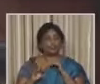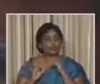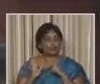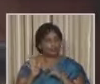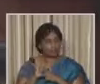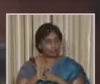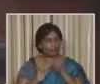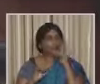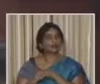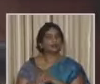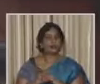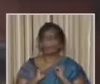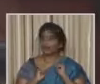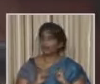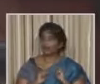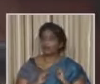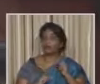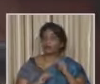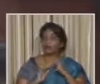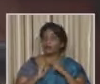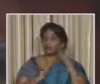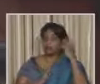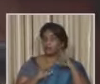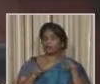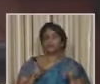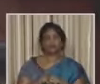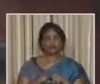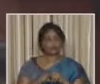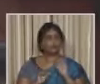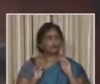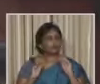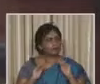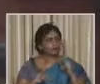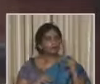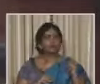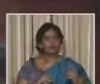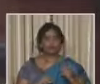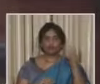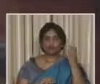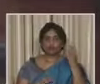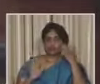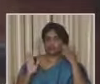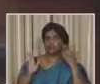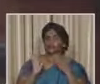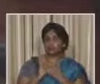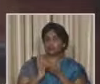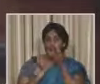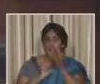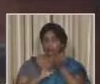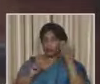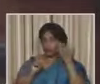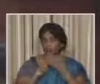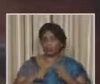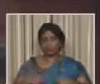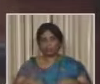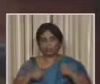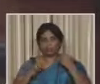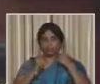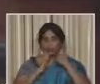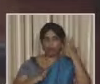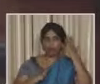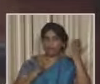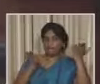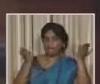வந்தார்கள். ஏன்? சர்வதேச ரீதியாக இஸ்லாம் தீவிரவாத தாக்குதல் பற்றிய அச்சுறுத்தல் சர்வதேச ரீதியில்